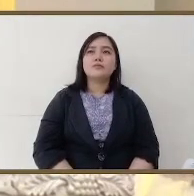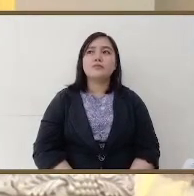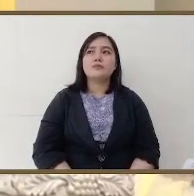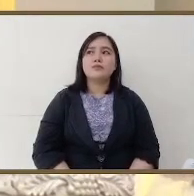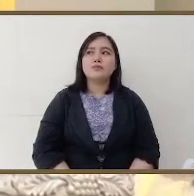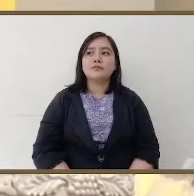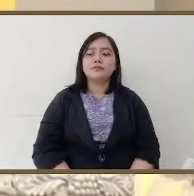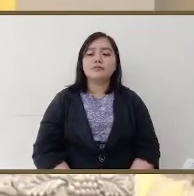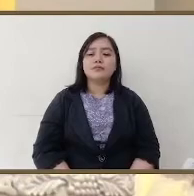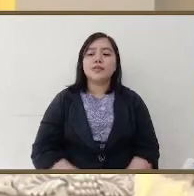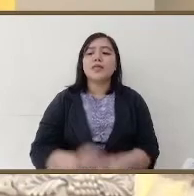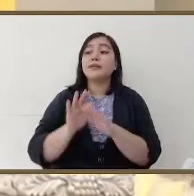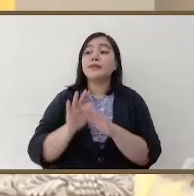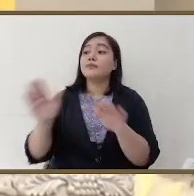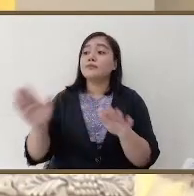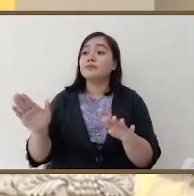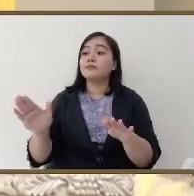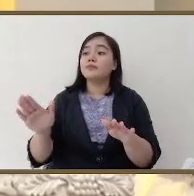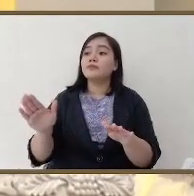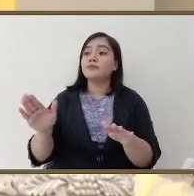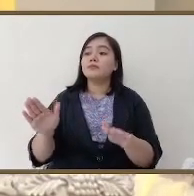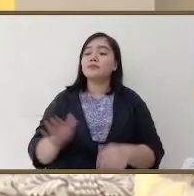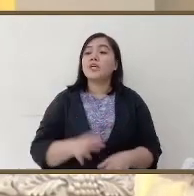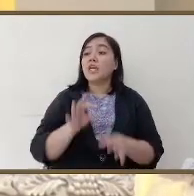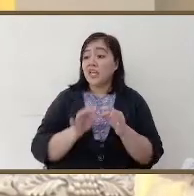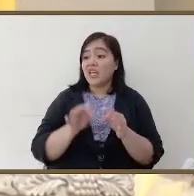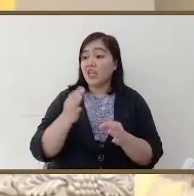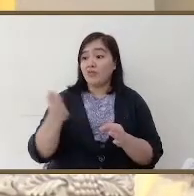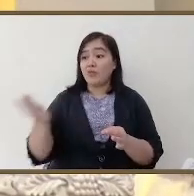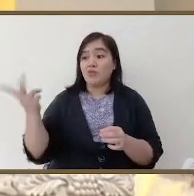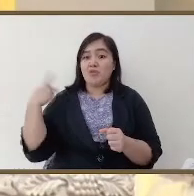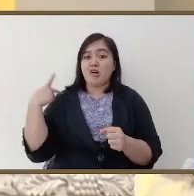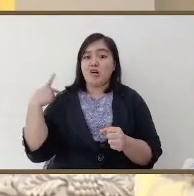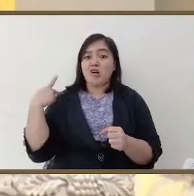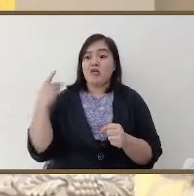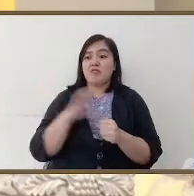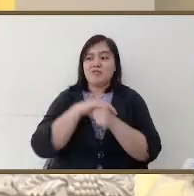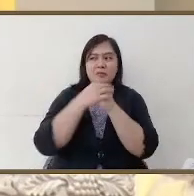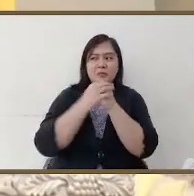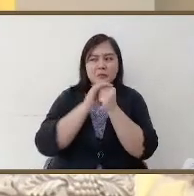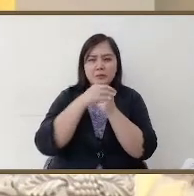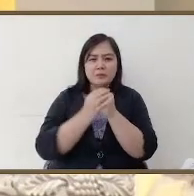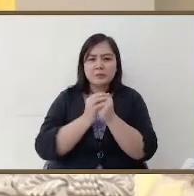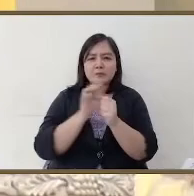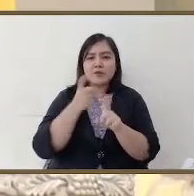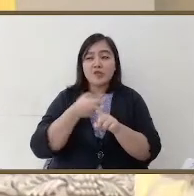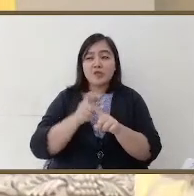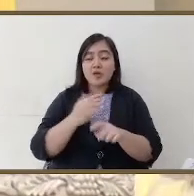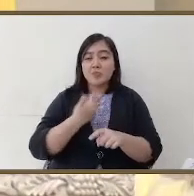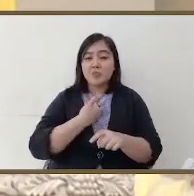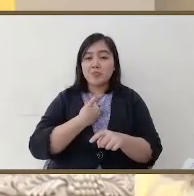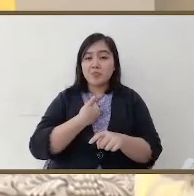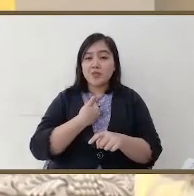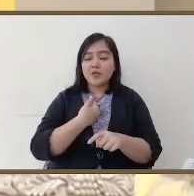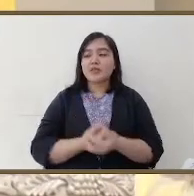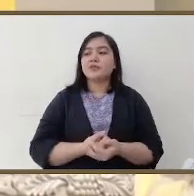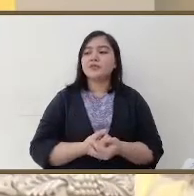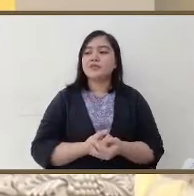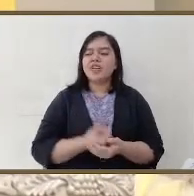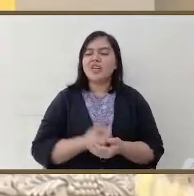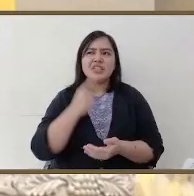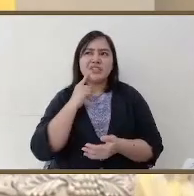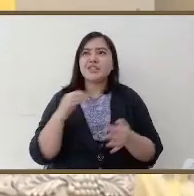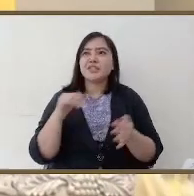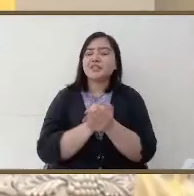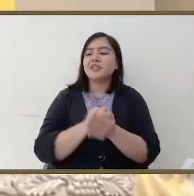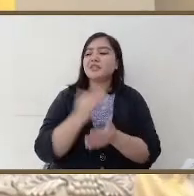Anak, kung may tinatago ka sa akin ngayon, lahat ng tinatago mo, hindi mo maitatago sa presensya